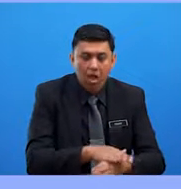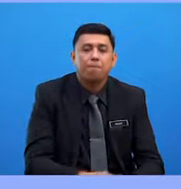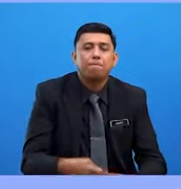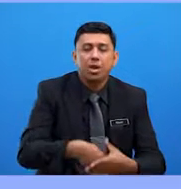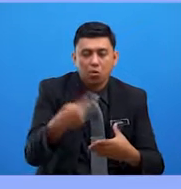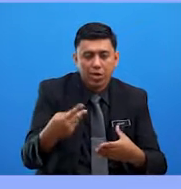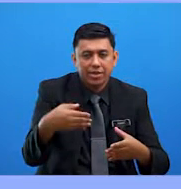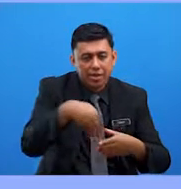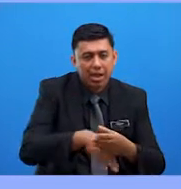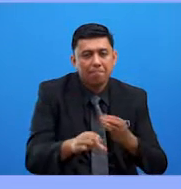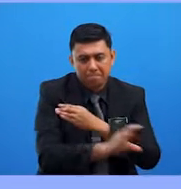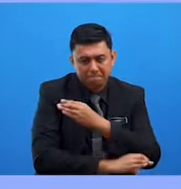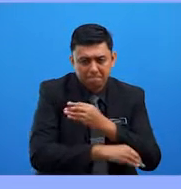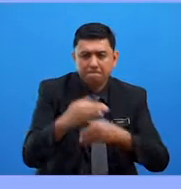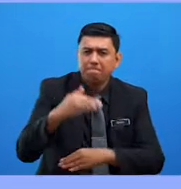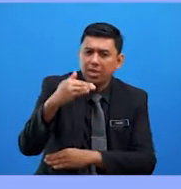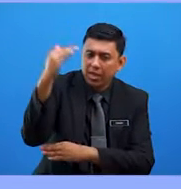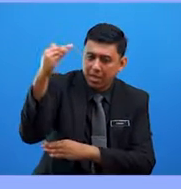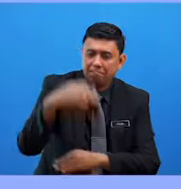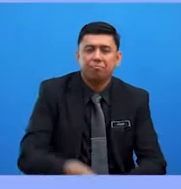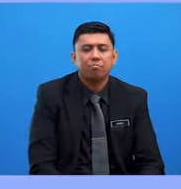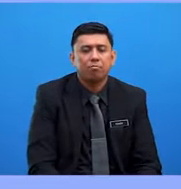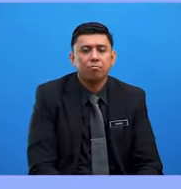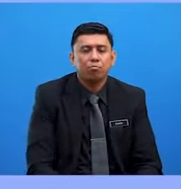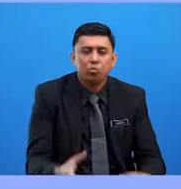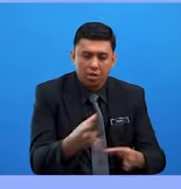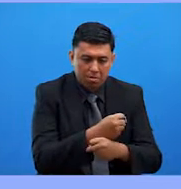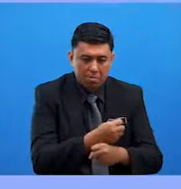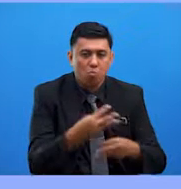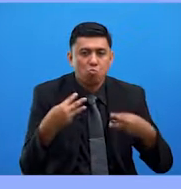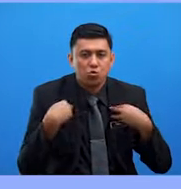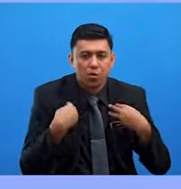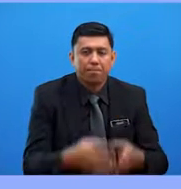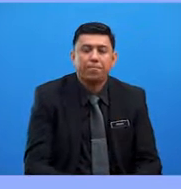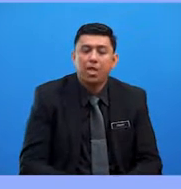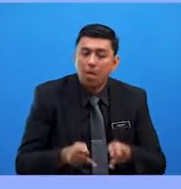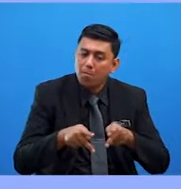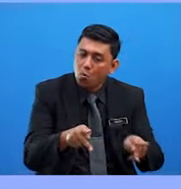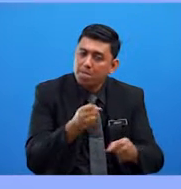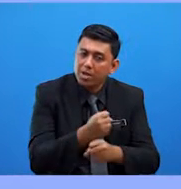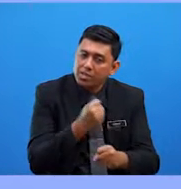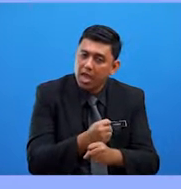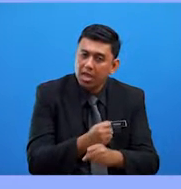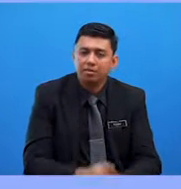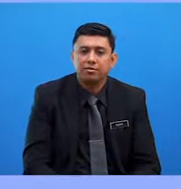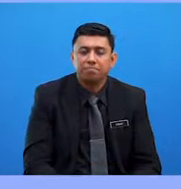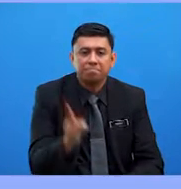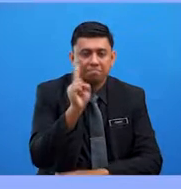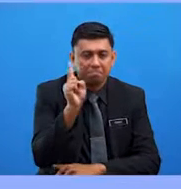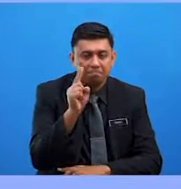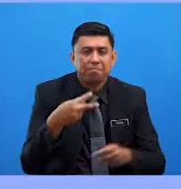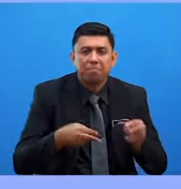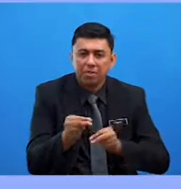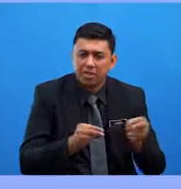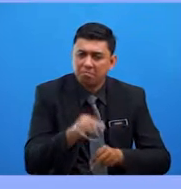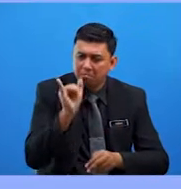negara akan meningkat. Yang kedua, dapat mewujudkan peluang pekerjaan di mana